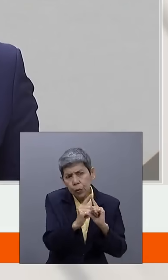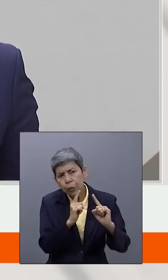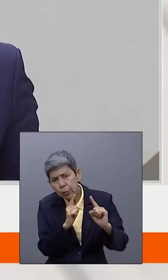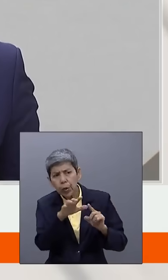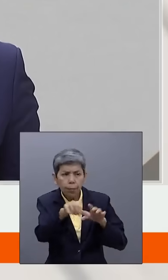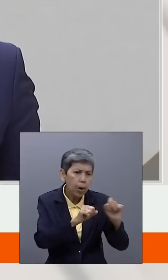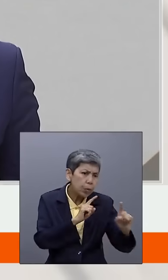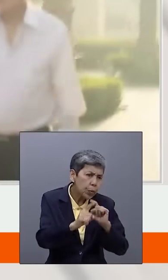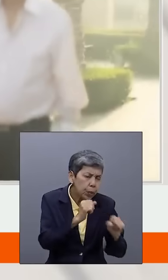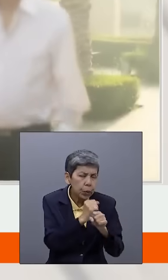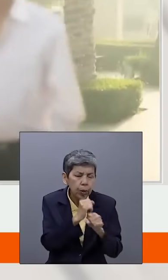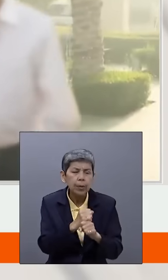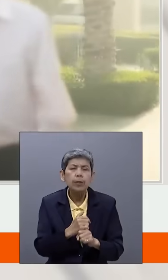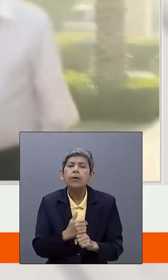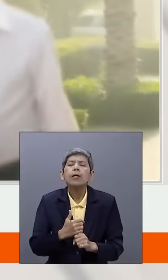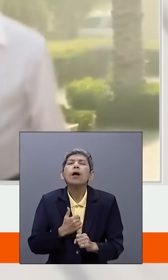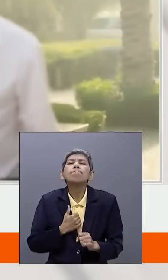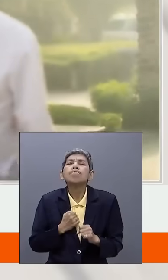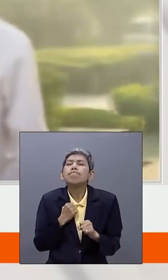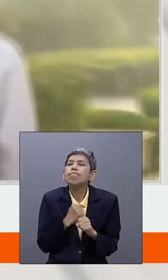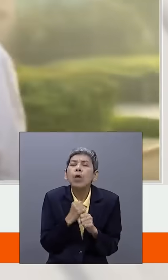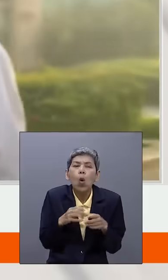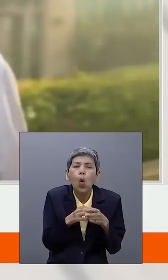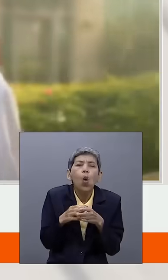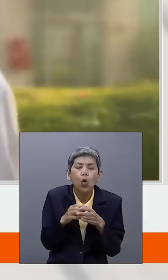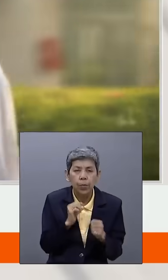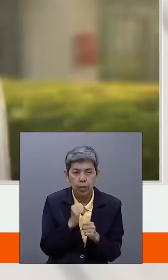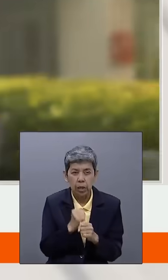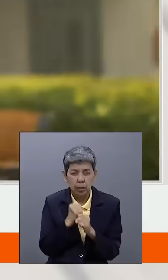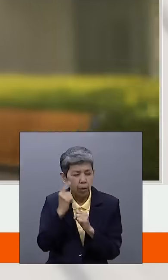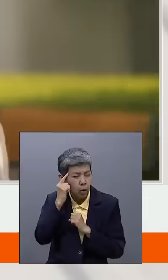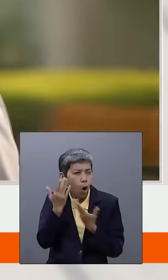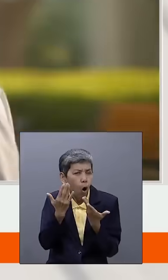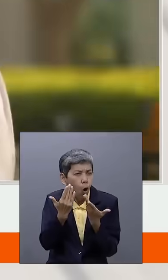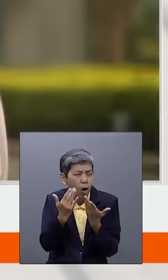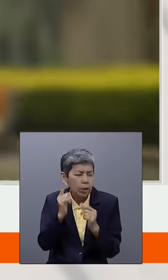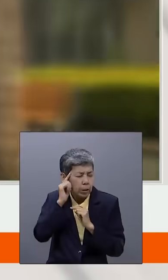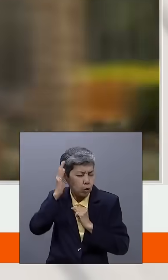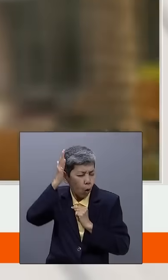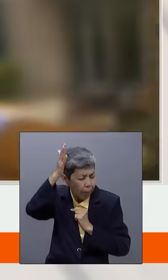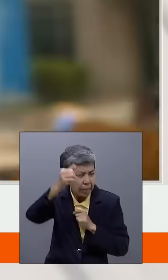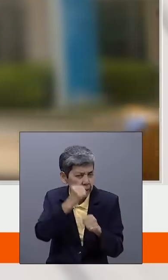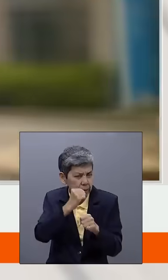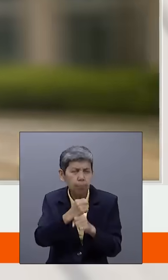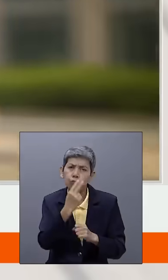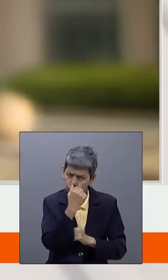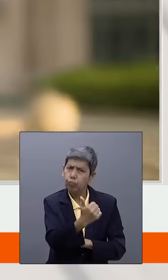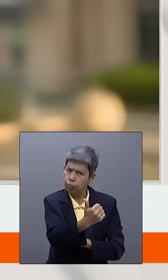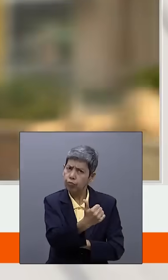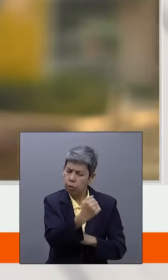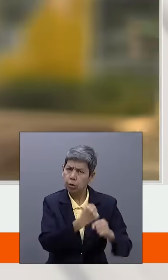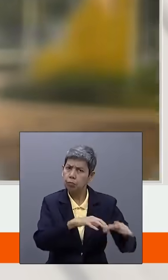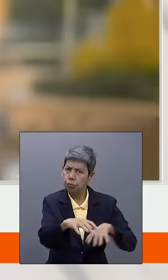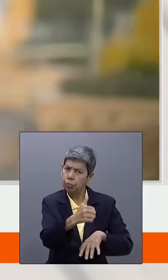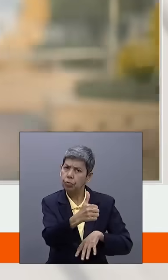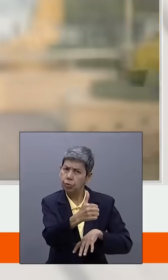มื่อแรกกับสิ่งที่ต้องศึกษาจากแฟนคลับแต่ถ้าเอาทิศทางใหญ่รออยู่เป็นตัวตั้งเนี่ยผมว่าก็น่าสนใจนะครับจริ